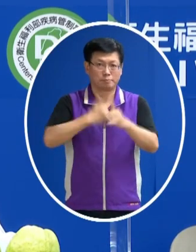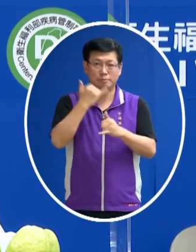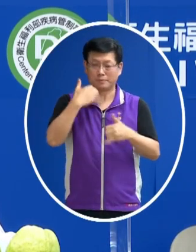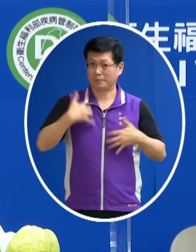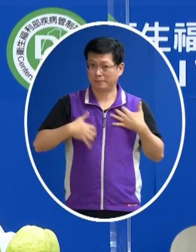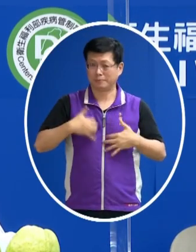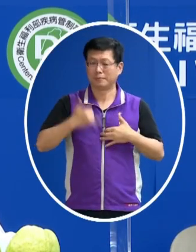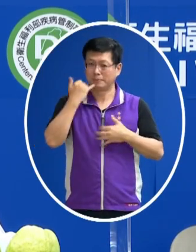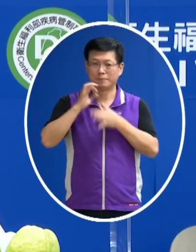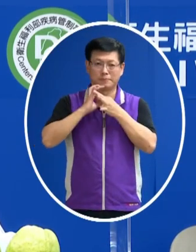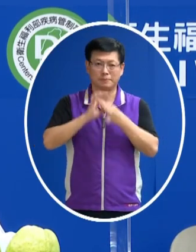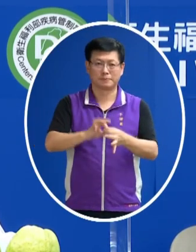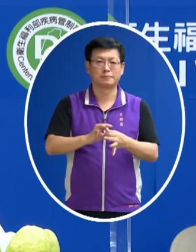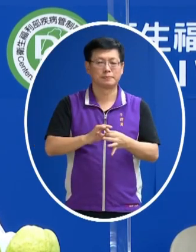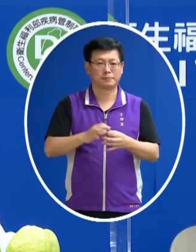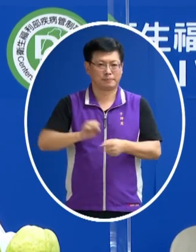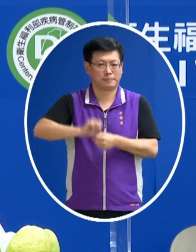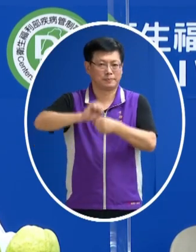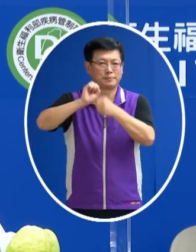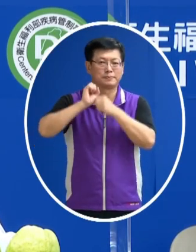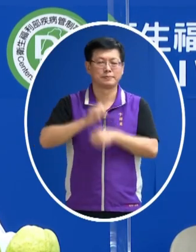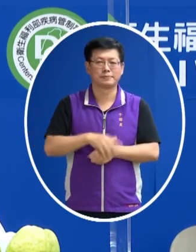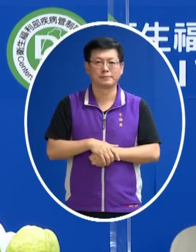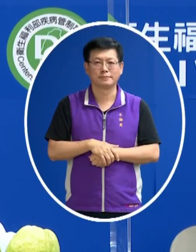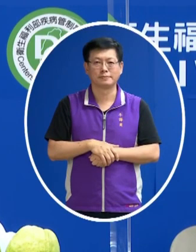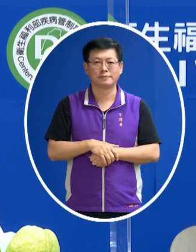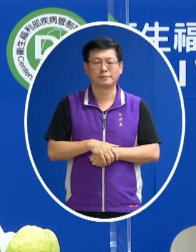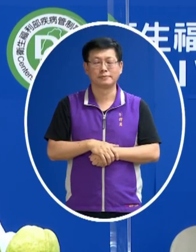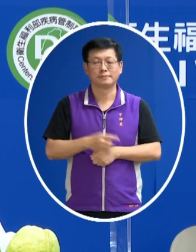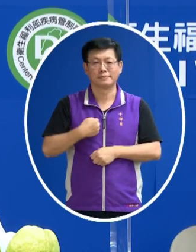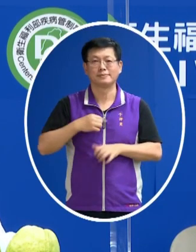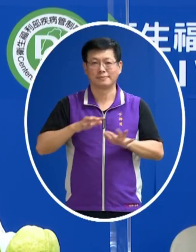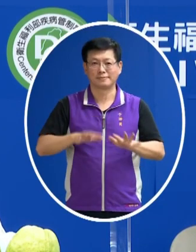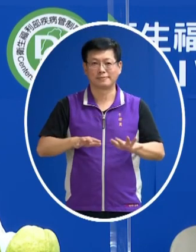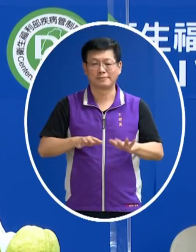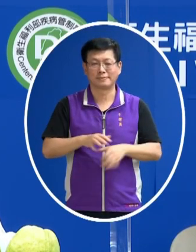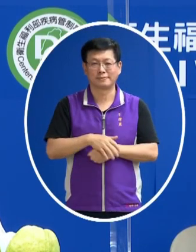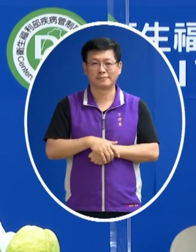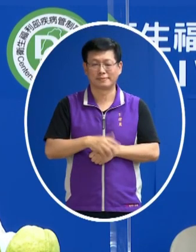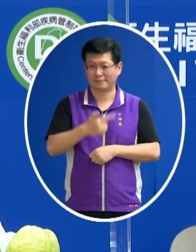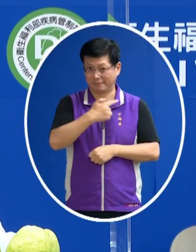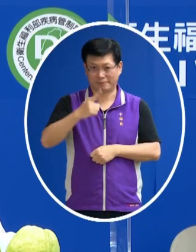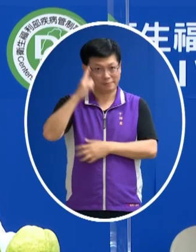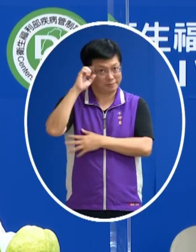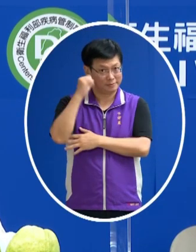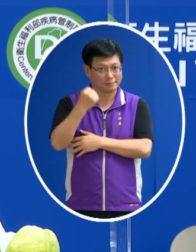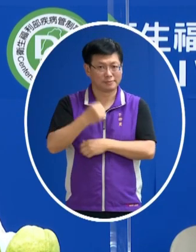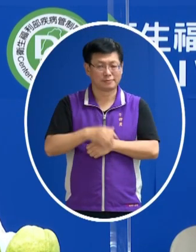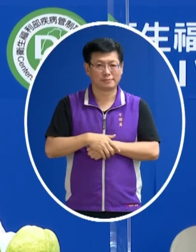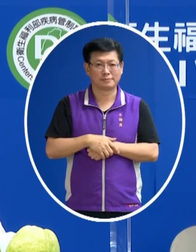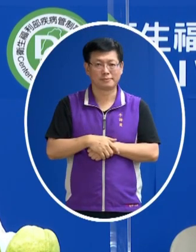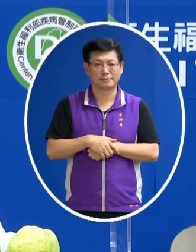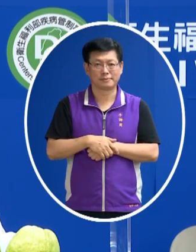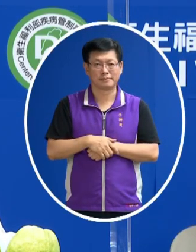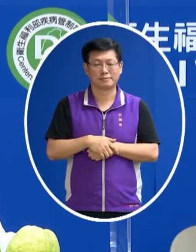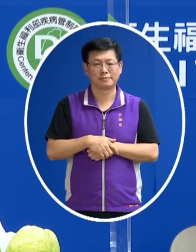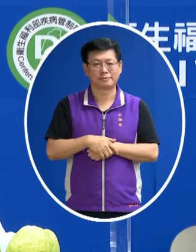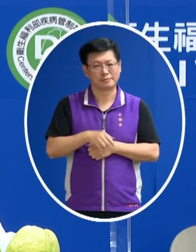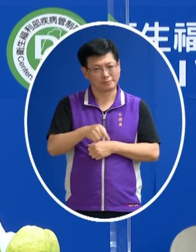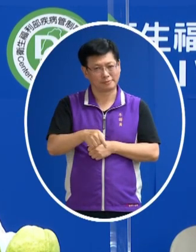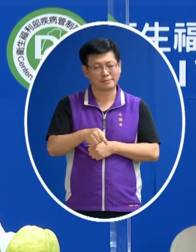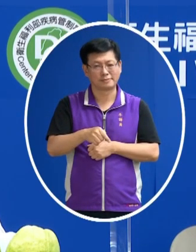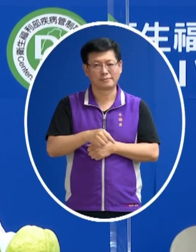乐可以哈持续的增加，好努力。那这是我们在很有意义，这是我们在应该